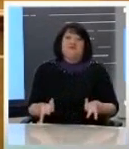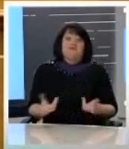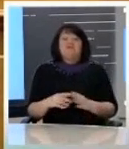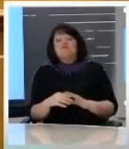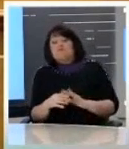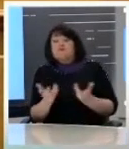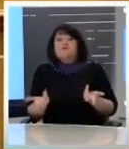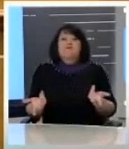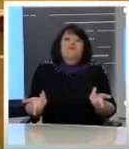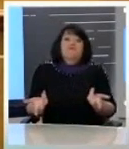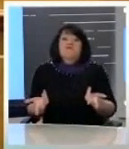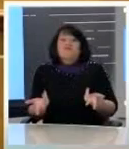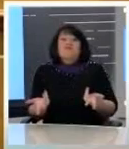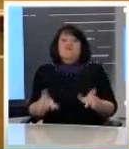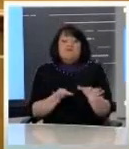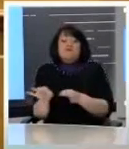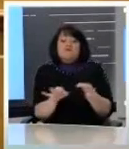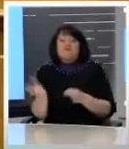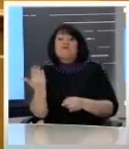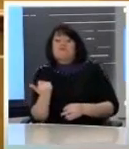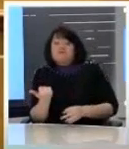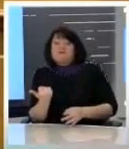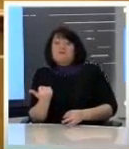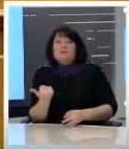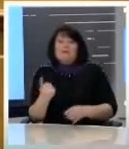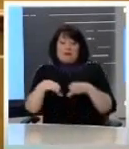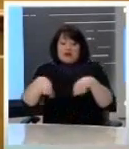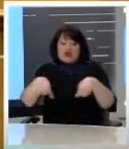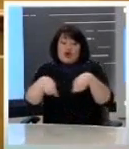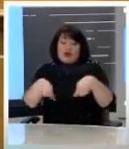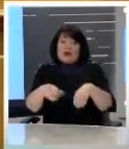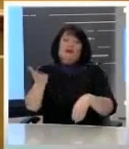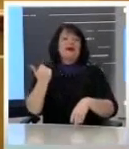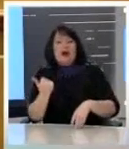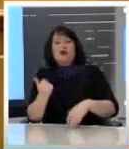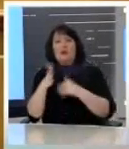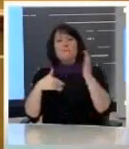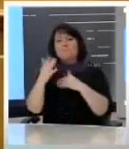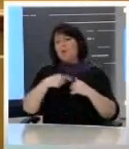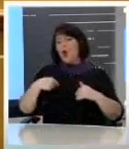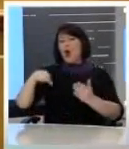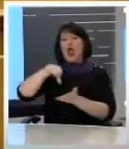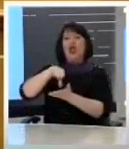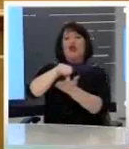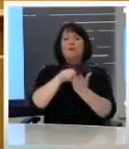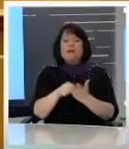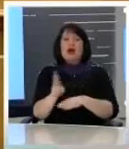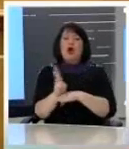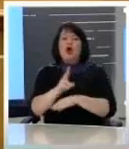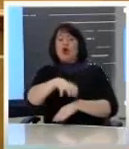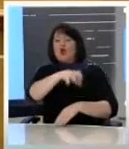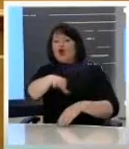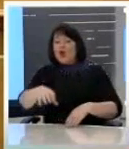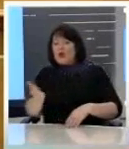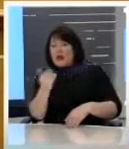Ξέρεις, δεν έχουμε χρηματολόγιο, δεν έχουμε ζώνες, δεν έχουμε πολεοδομία, δεν έχουμε χωροταξικό